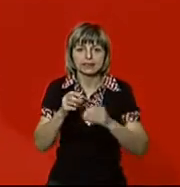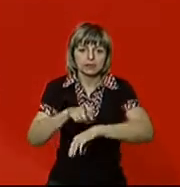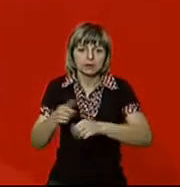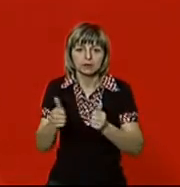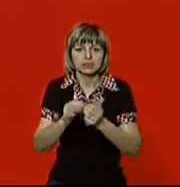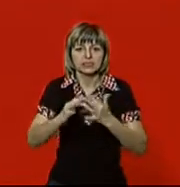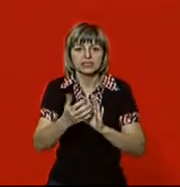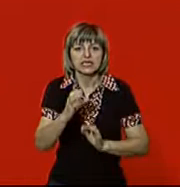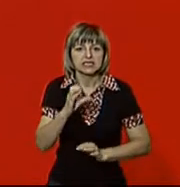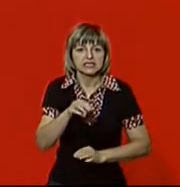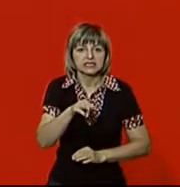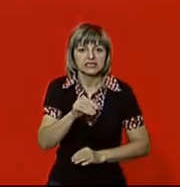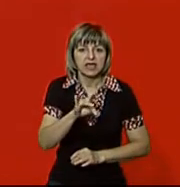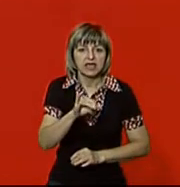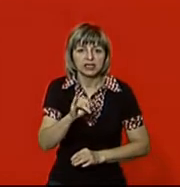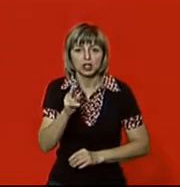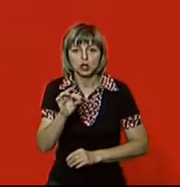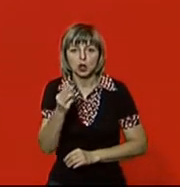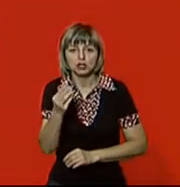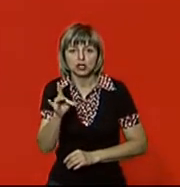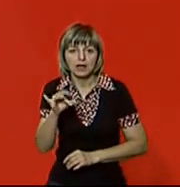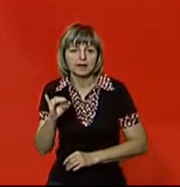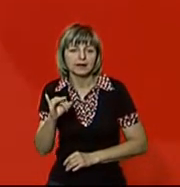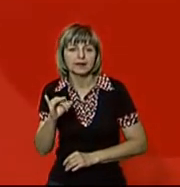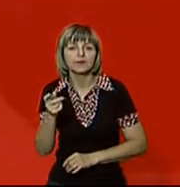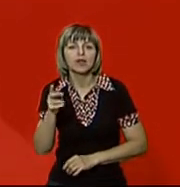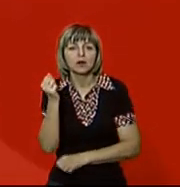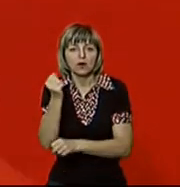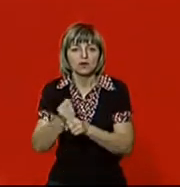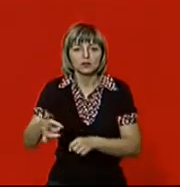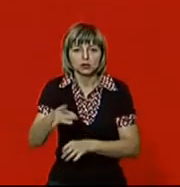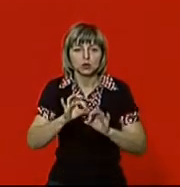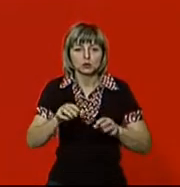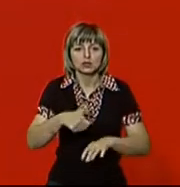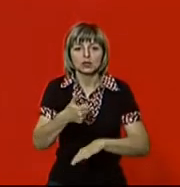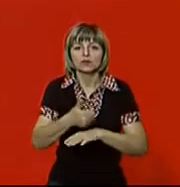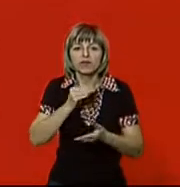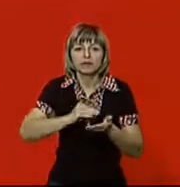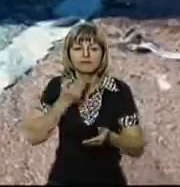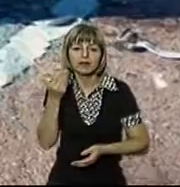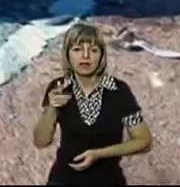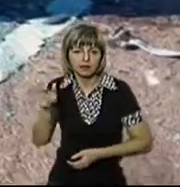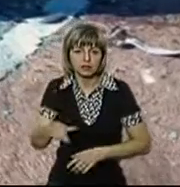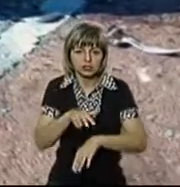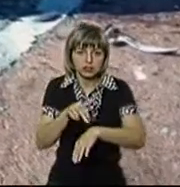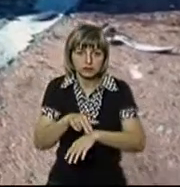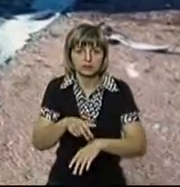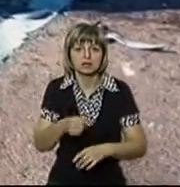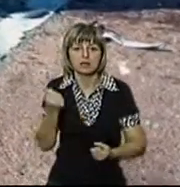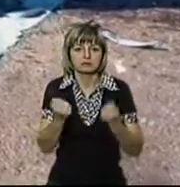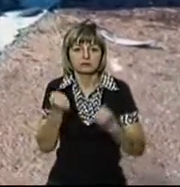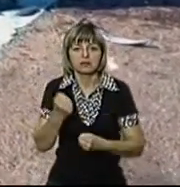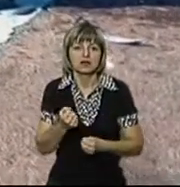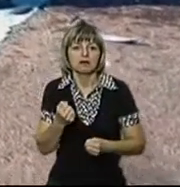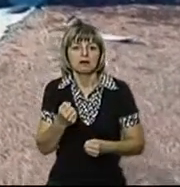поблизу села Старі Кошари Ковальського району, розповіла речниця патрульних Волині Ольга Бузулук. З її слів, водій автомобіля «Фольксваген Шаран» рухався